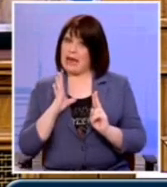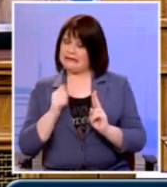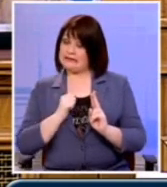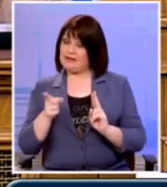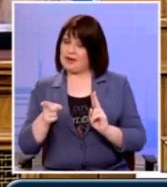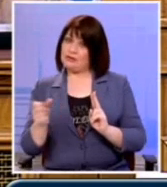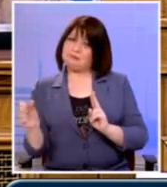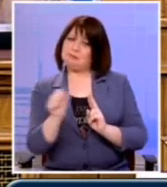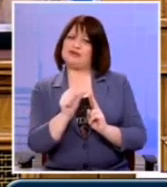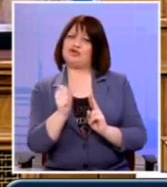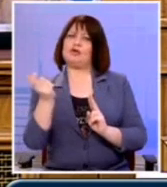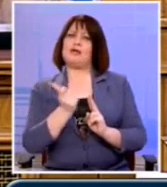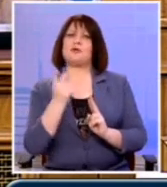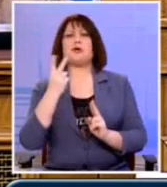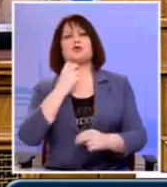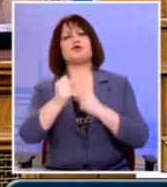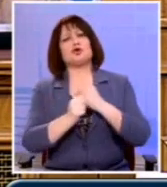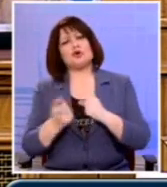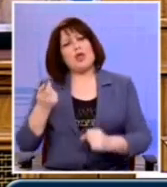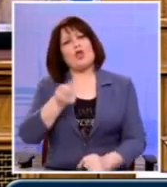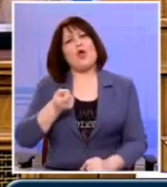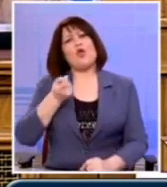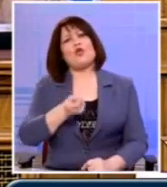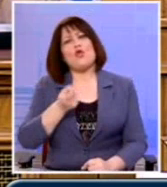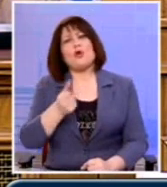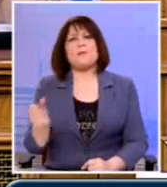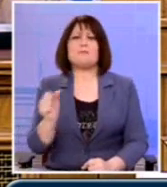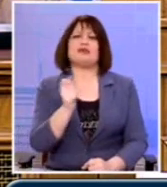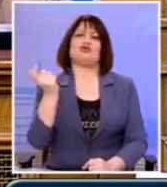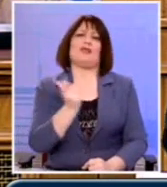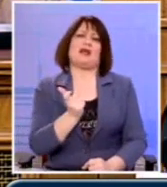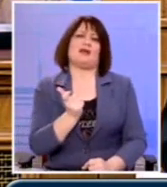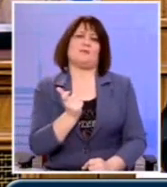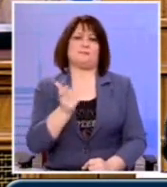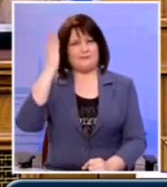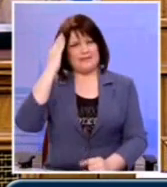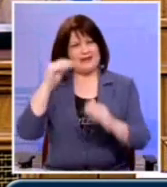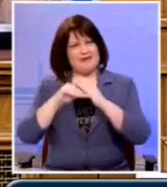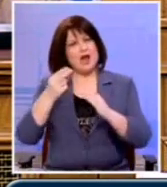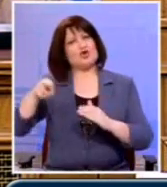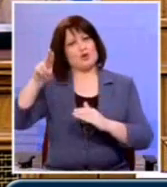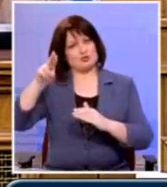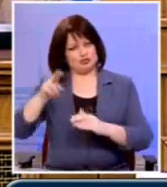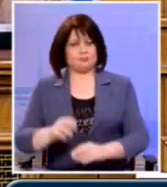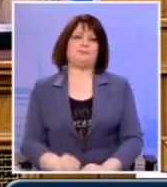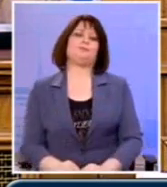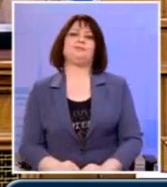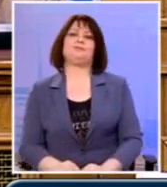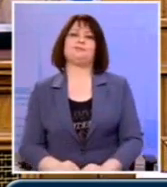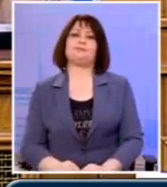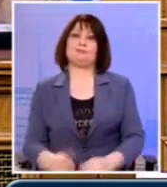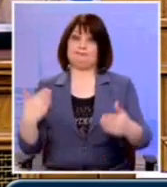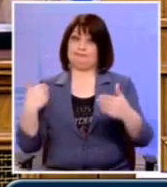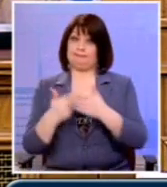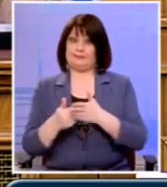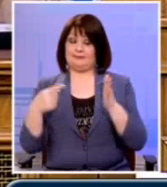κάποια στιγμή θα αποπλήρωνε μέσα σε 20 χρόνια τα δανεικά, τόσο το κεφάλαιο όσο και τους στόχους. Από τα τέλη της δεκαετίας